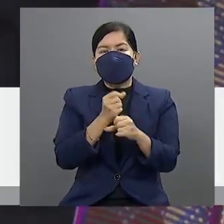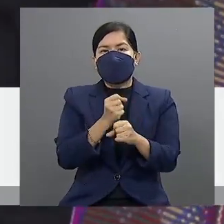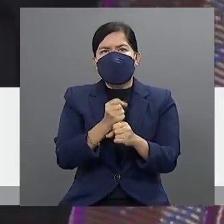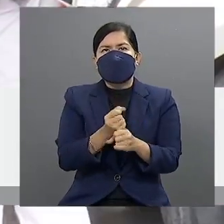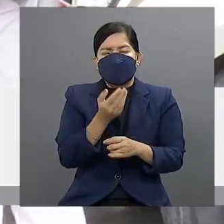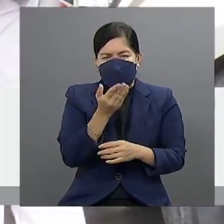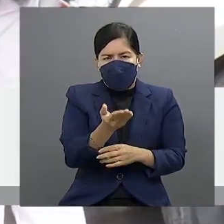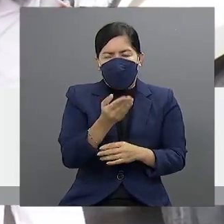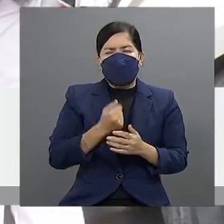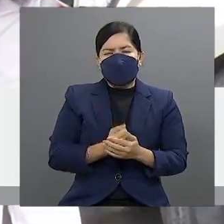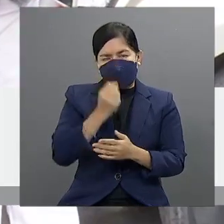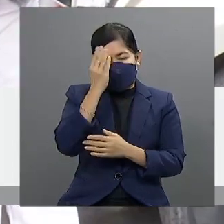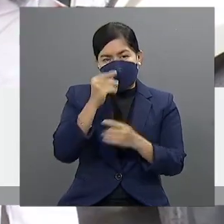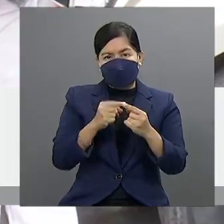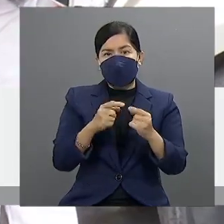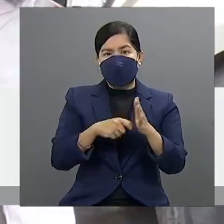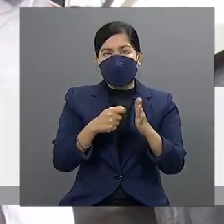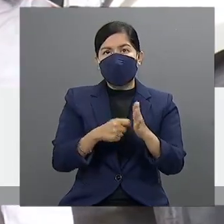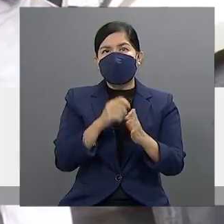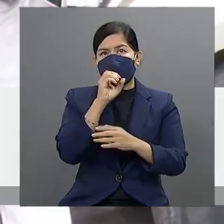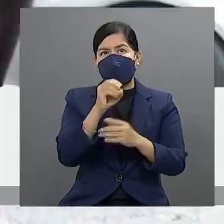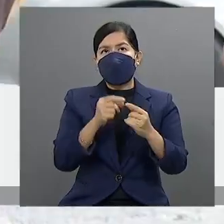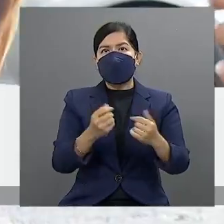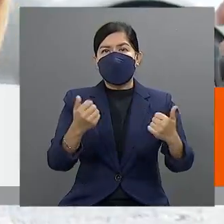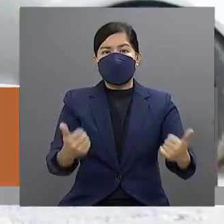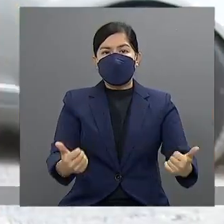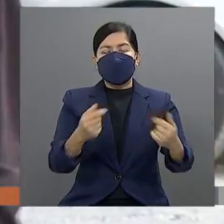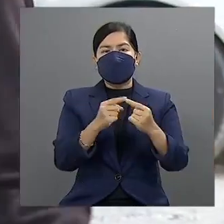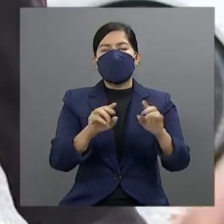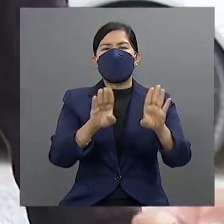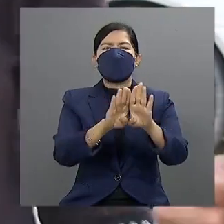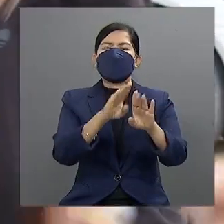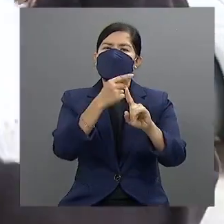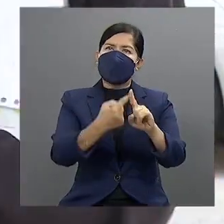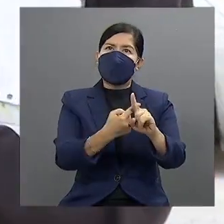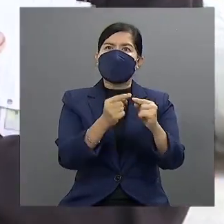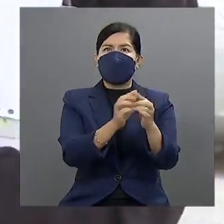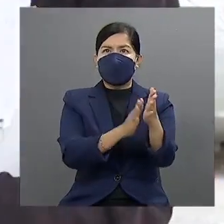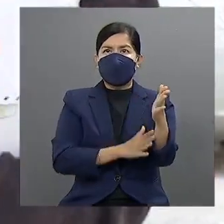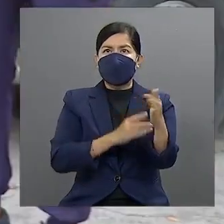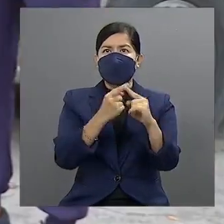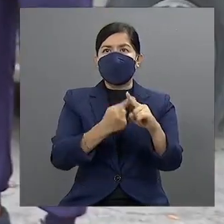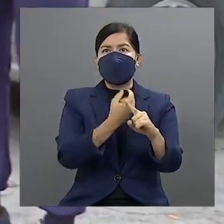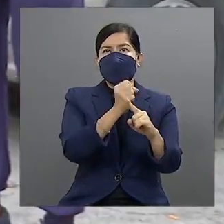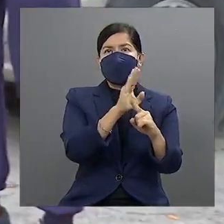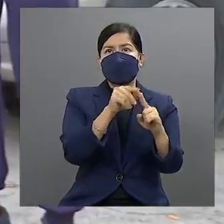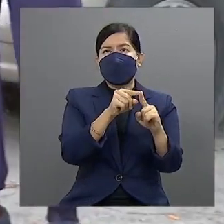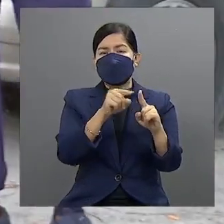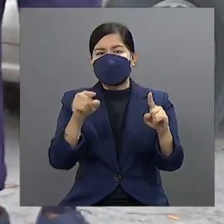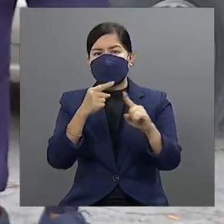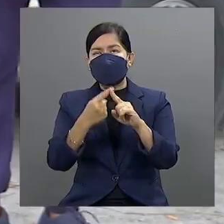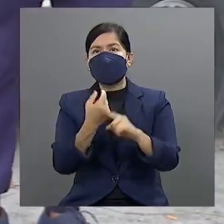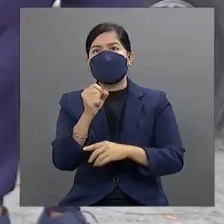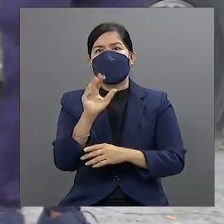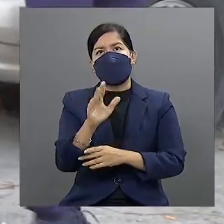ราะจนถึงตอนนี้เนี่ยนะคะเขาบอกว่าคือคำสั่งปิดชั่วคราวเนี่ยมันกินเวลามา 14-15 เดือนมันส่งผลให้การใช้ชีวิตยากลำบาก